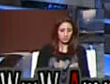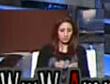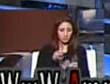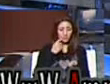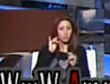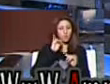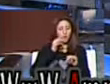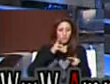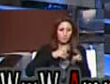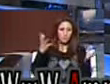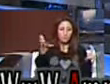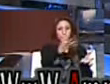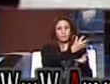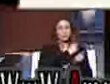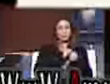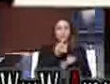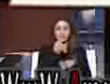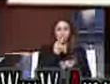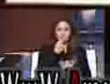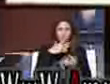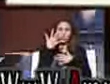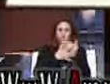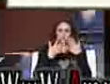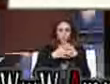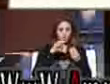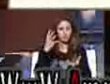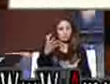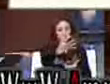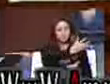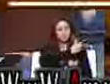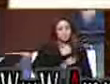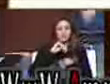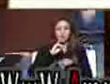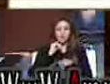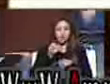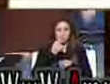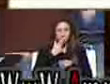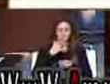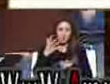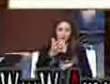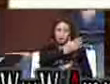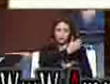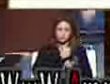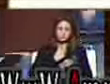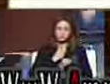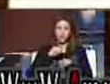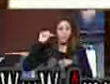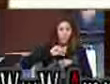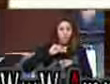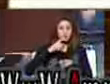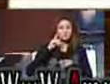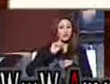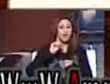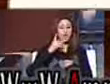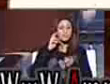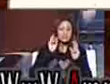حضرتك الصيدليات ما عندهاش مشكله حيث ان الشركه على طول بتسحب هذه الاصناف بتاعتها